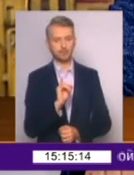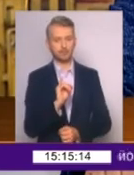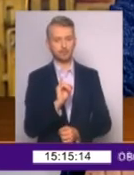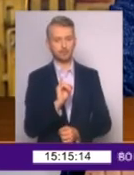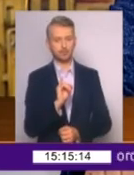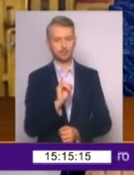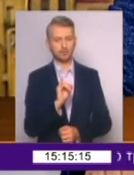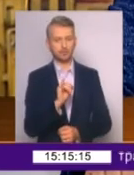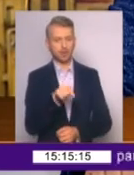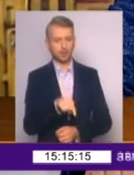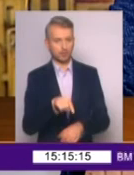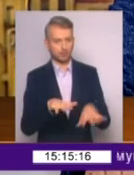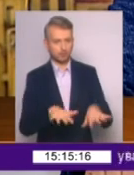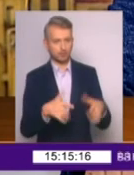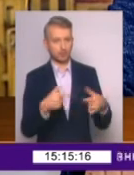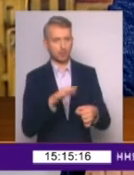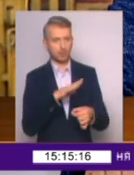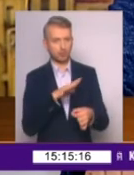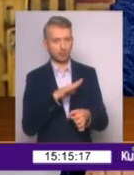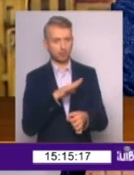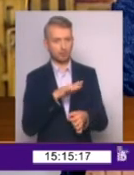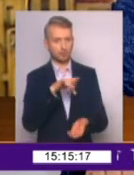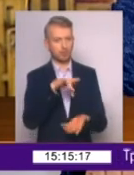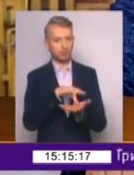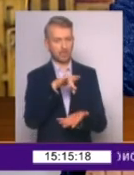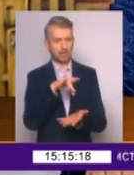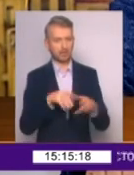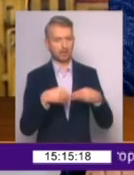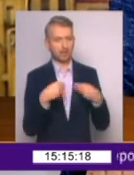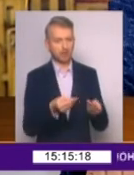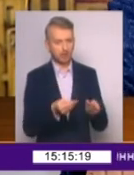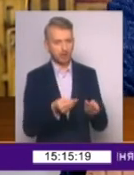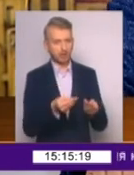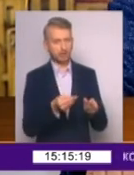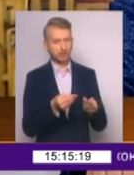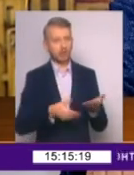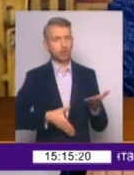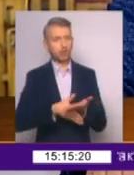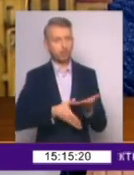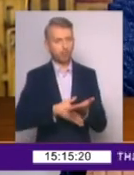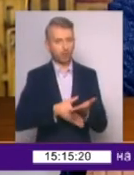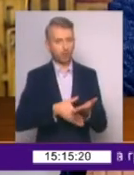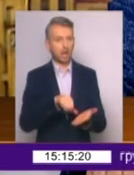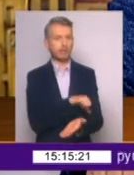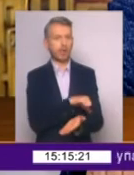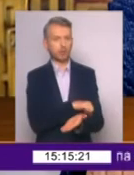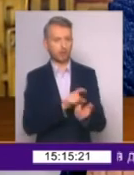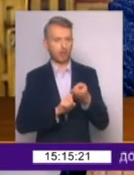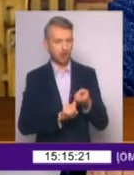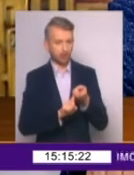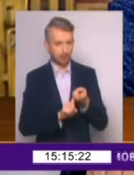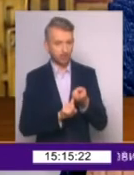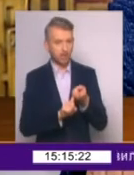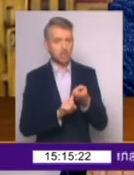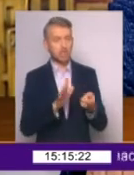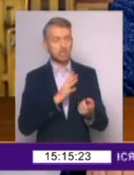цього об'єкту, де знаходився центр надання допомоги наркозалежним, зверталися про